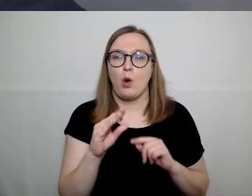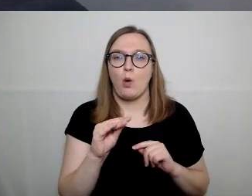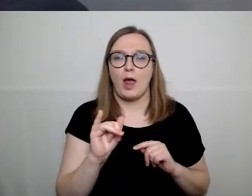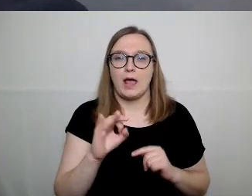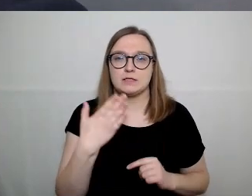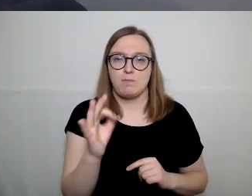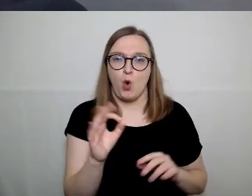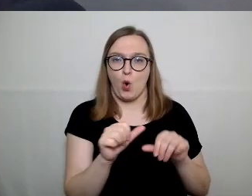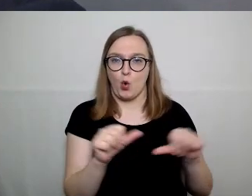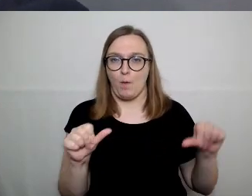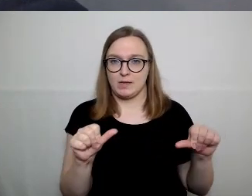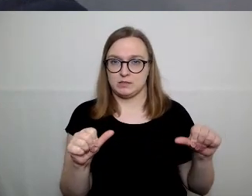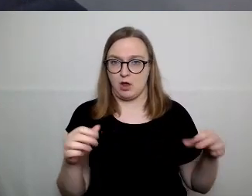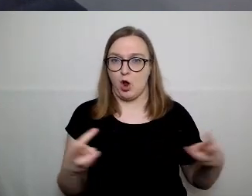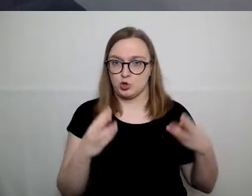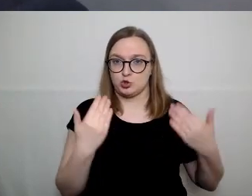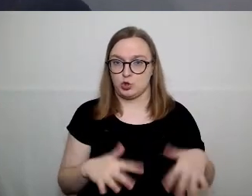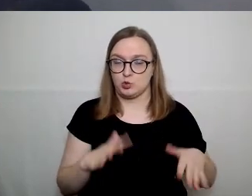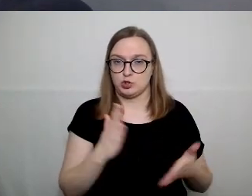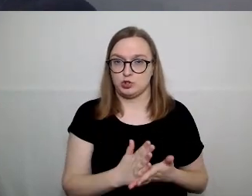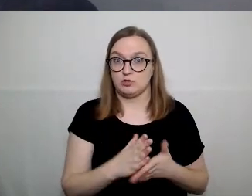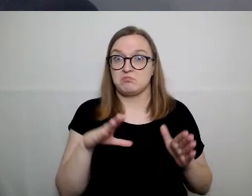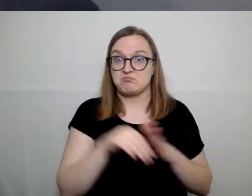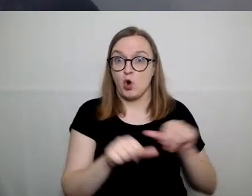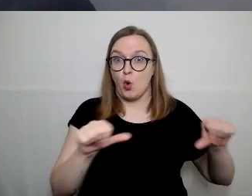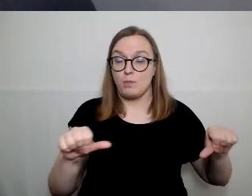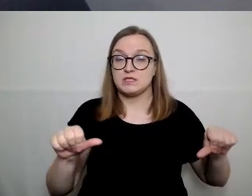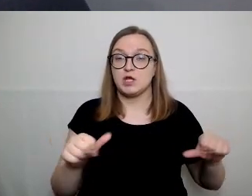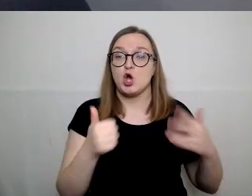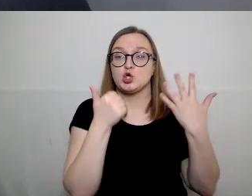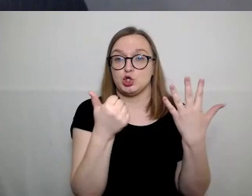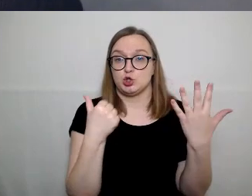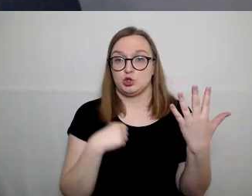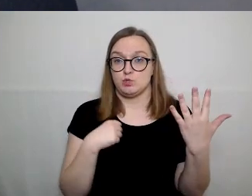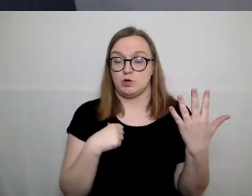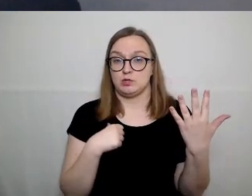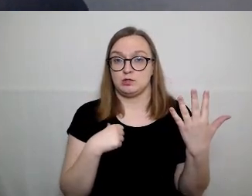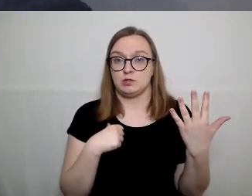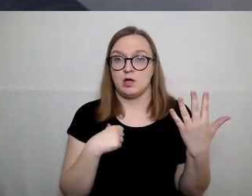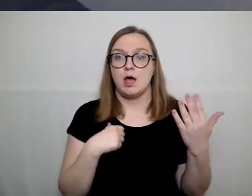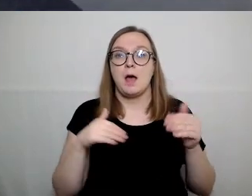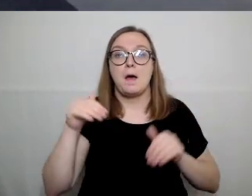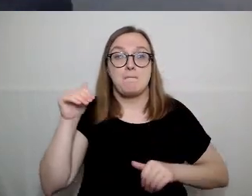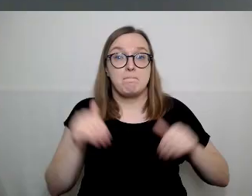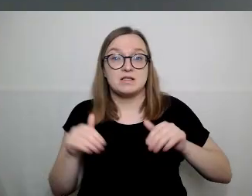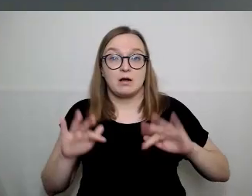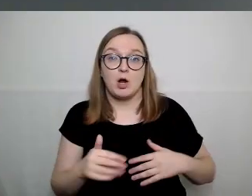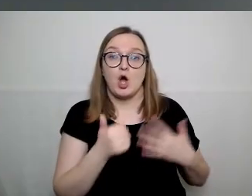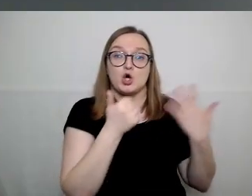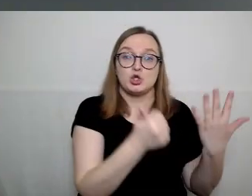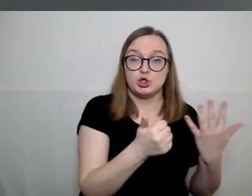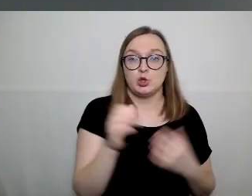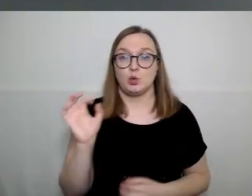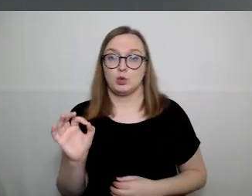sudaryta iš 6 asmenų, balsavimai ten vyksta 06 arba 60. Ačiū Jums, pozicija